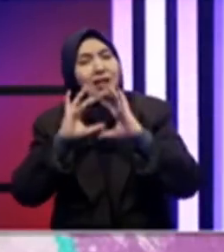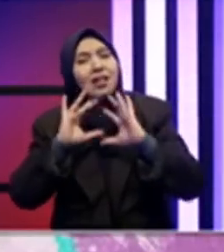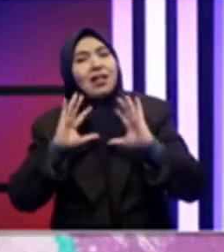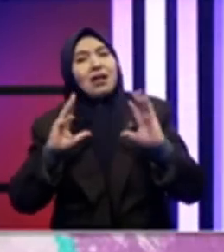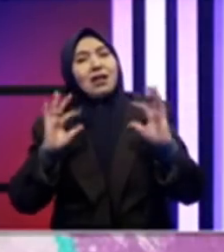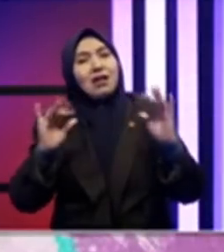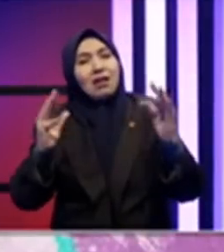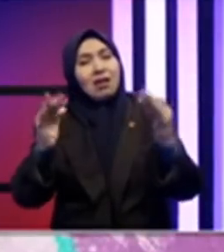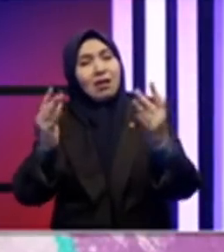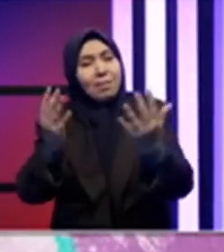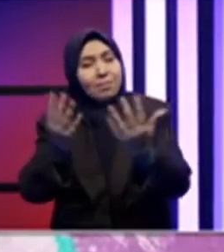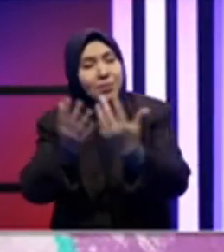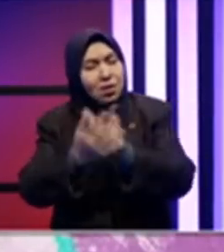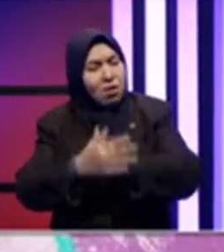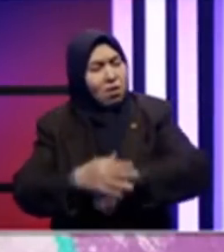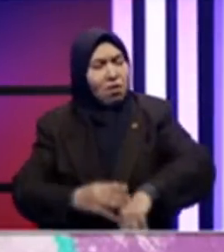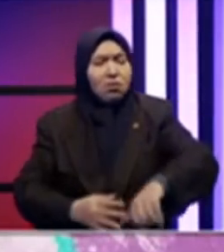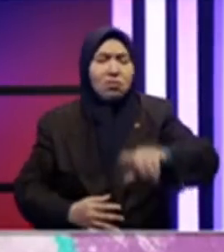العالمين